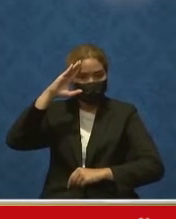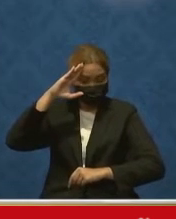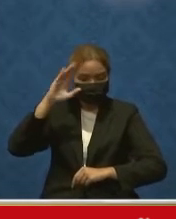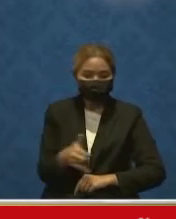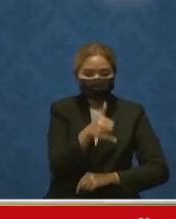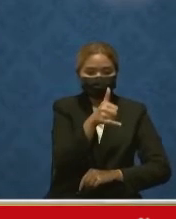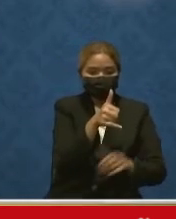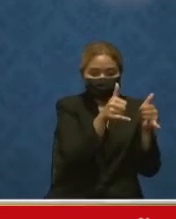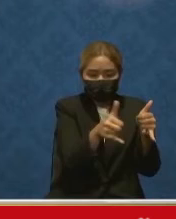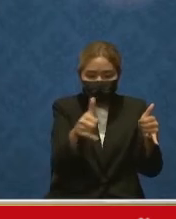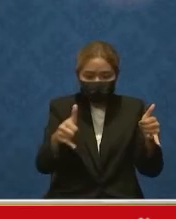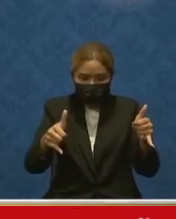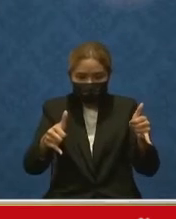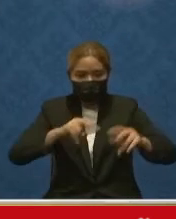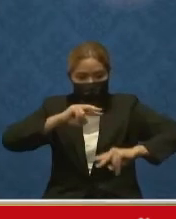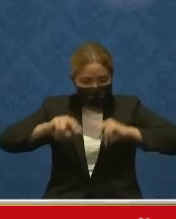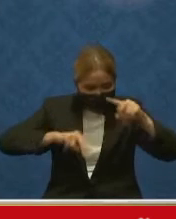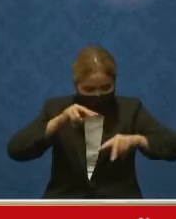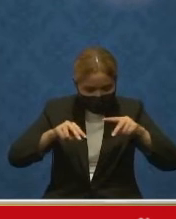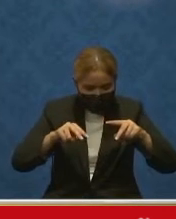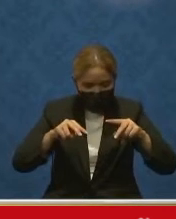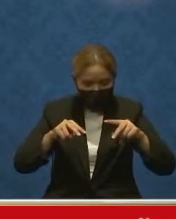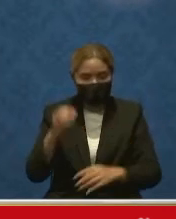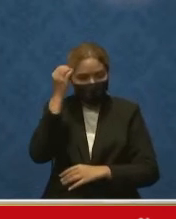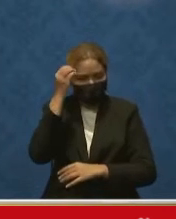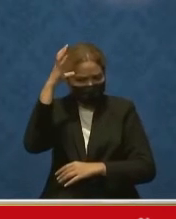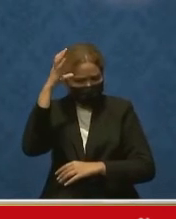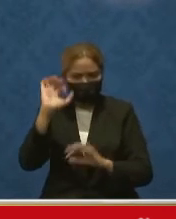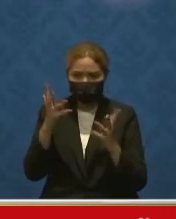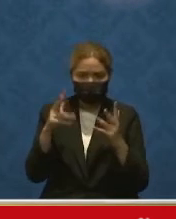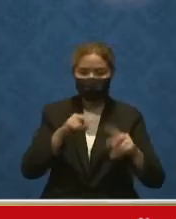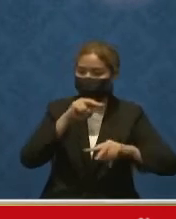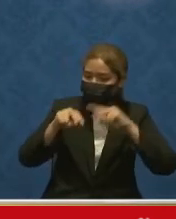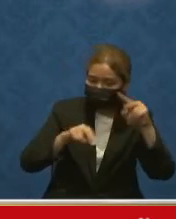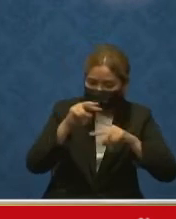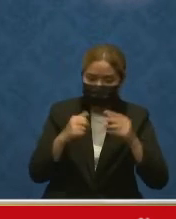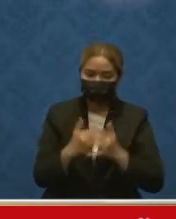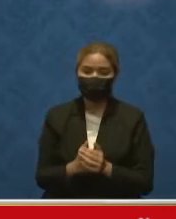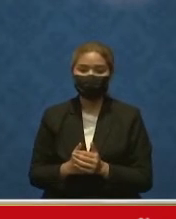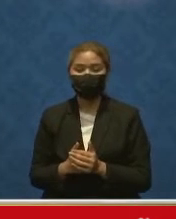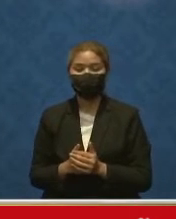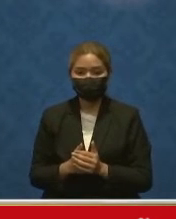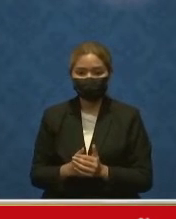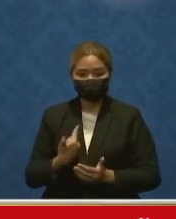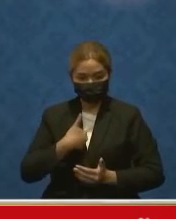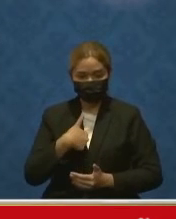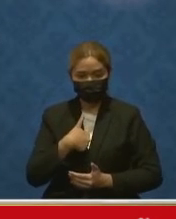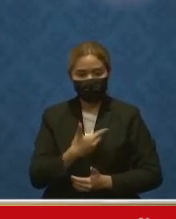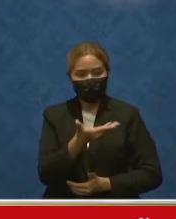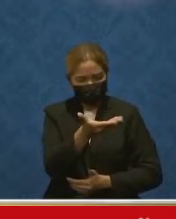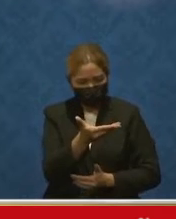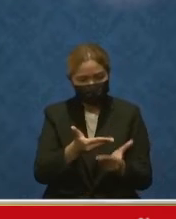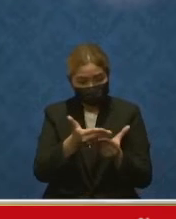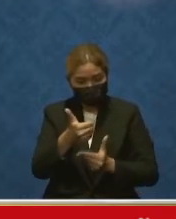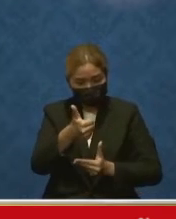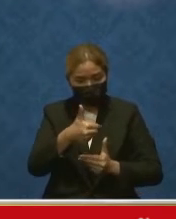ก่อนเขาก็ประมูลอีกทีนึงก็ไม่ยอมขายเขาขอซื้อเอง 25บาทไม่ขายสุด